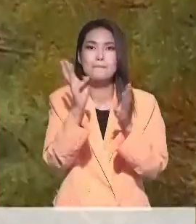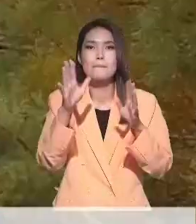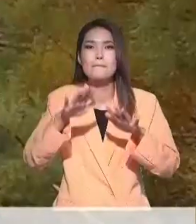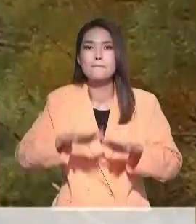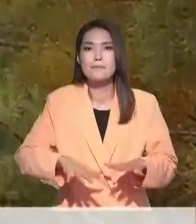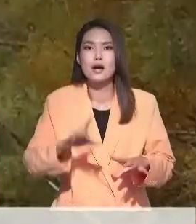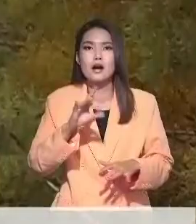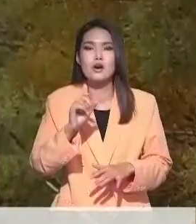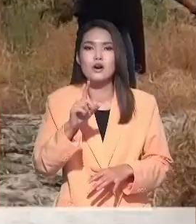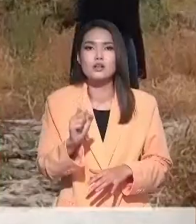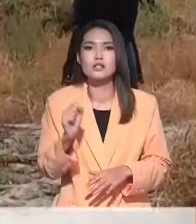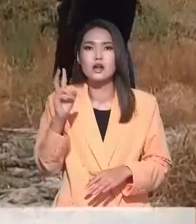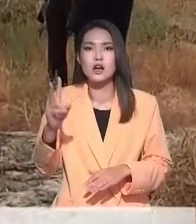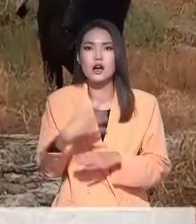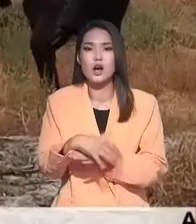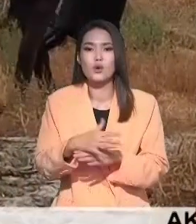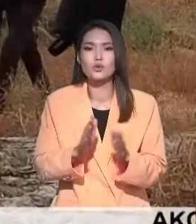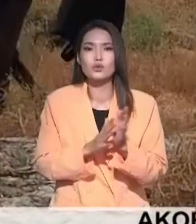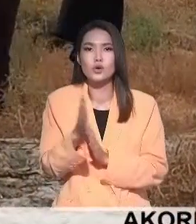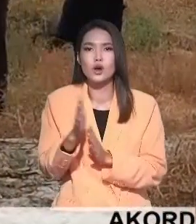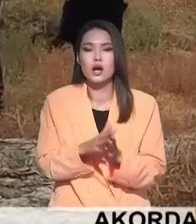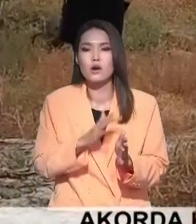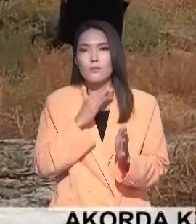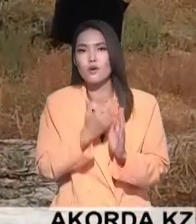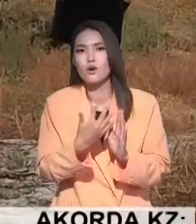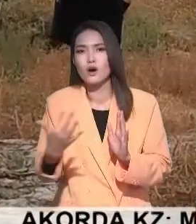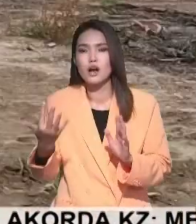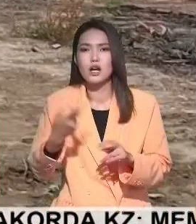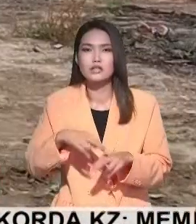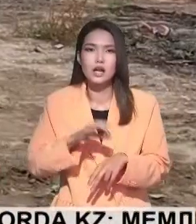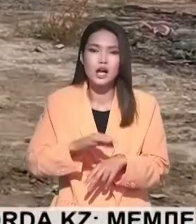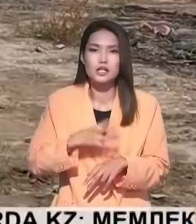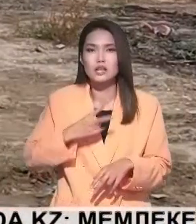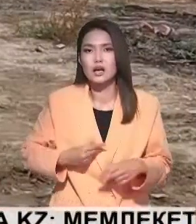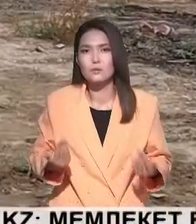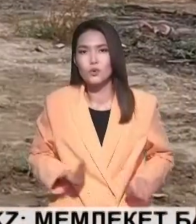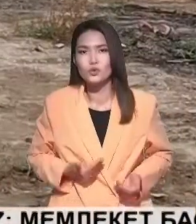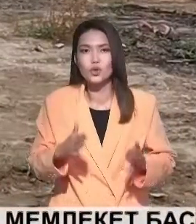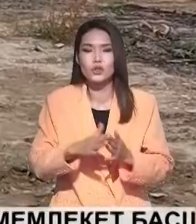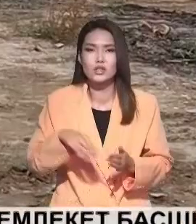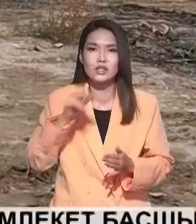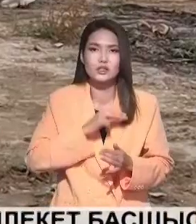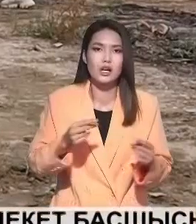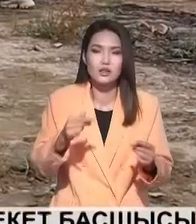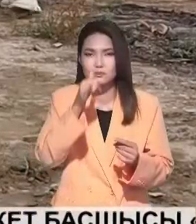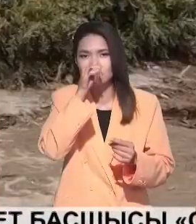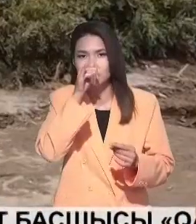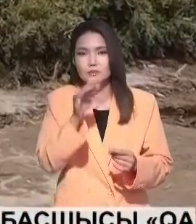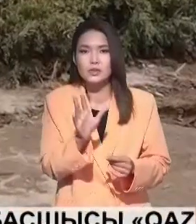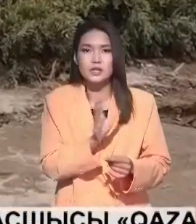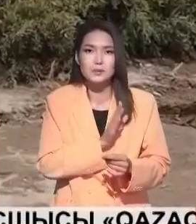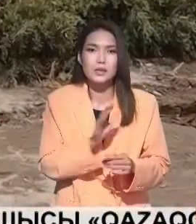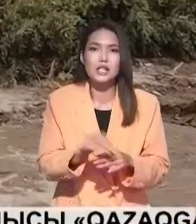тұратын Роза Қопланованың ауласын шөп басып кетіпті. Ол науқас қызымен бірге тұрады, үйінде еңбекке жарамды жан болмаған соң